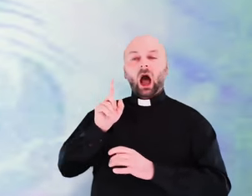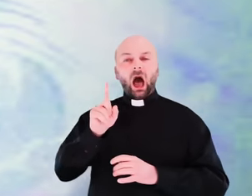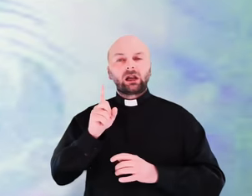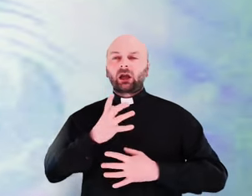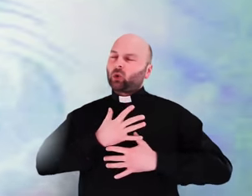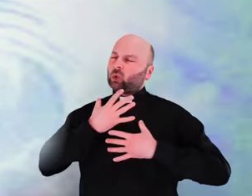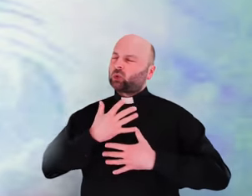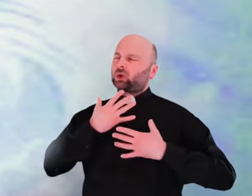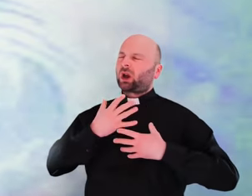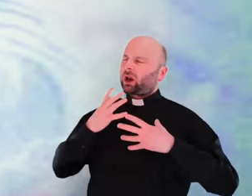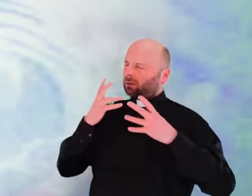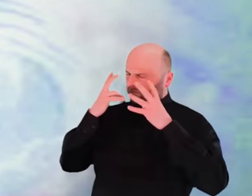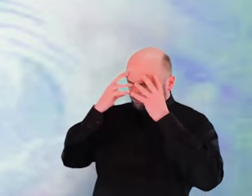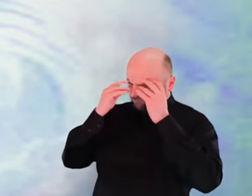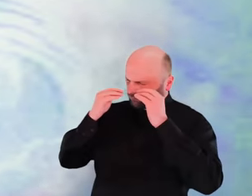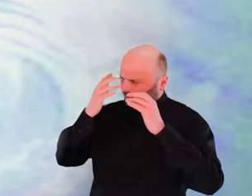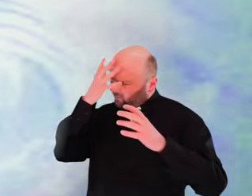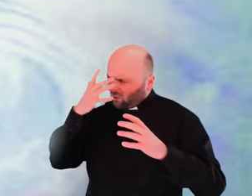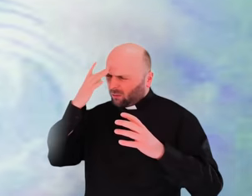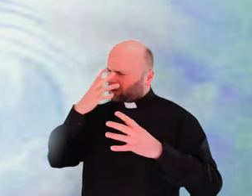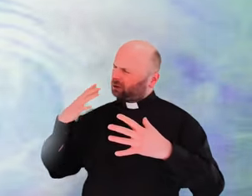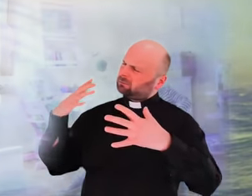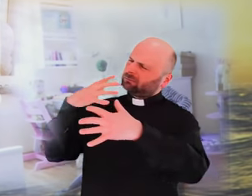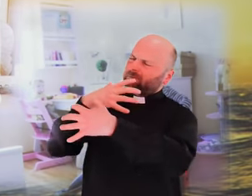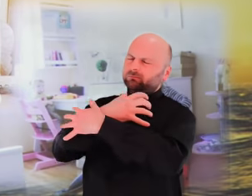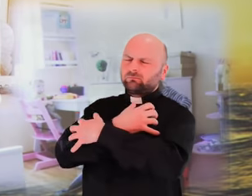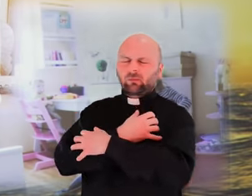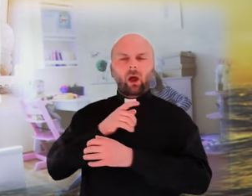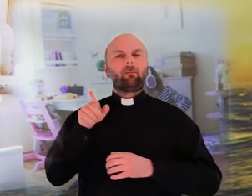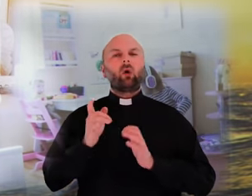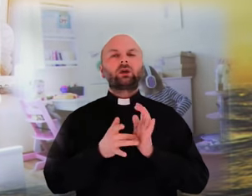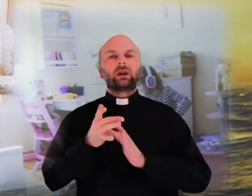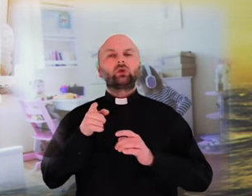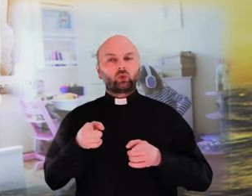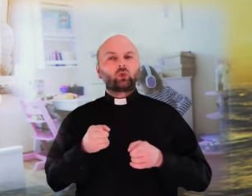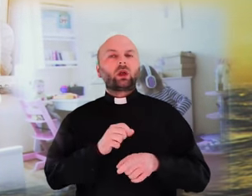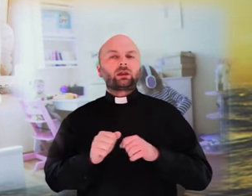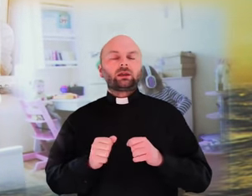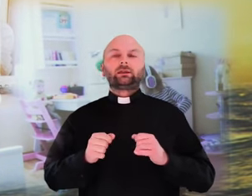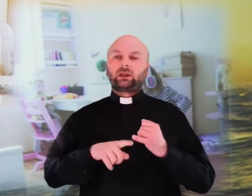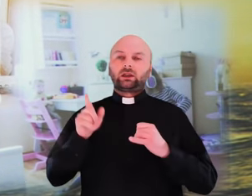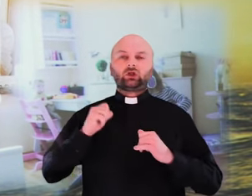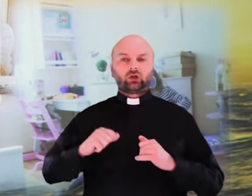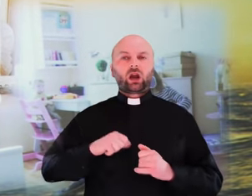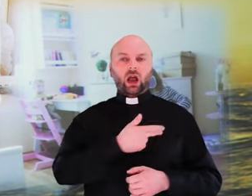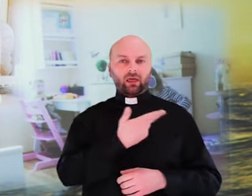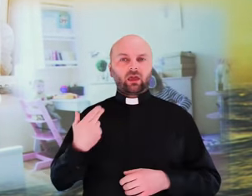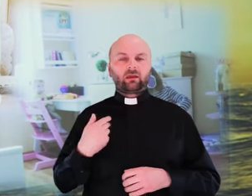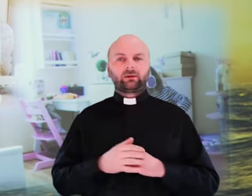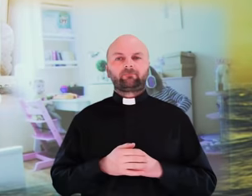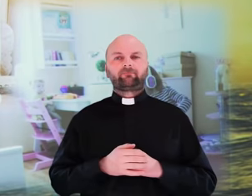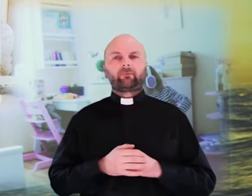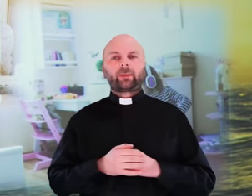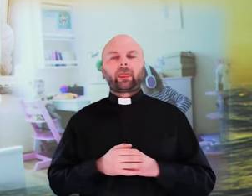On tutaj tak naprawdę jest i na nas czeka. Kochani, przed nami wyjątkowe